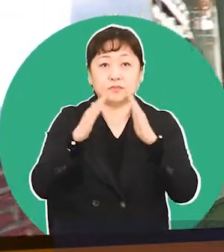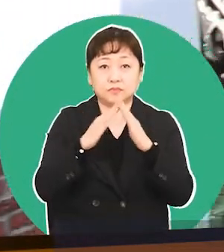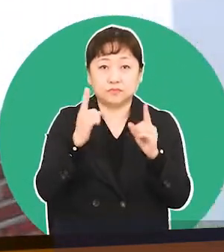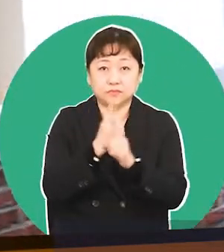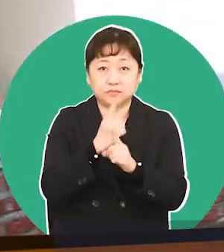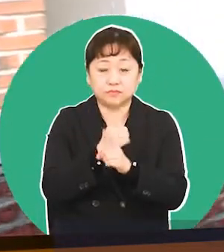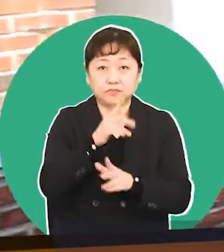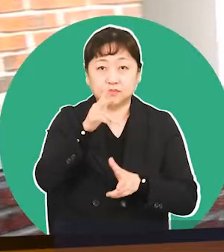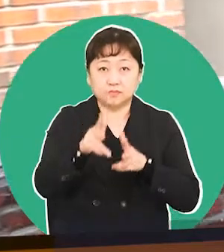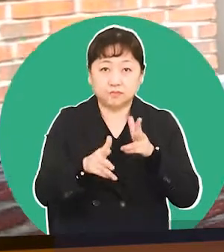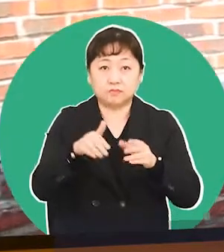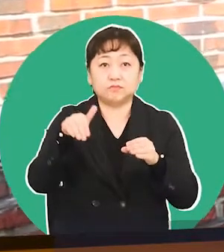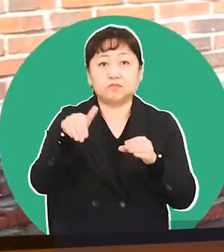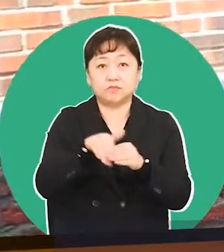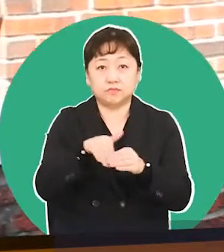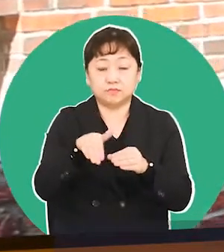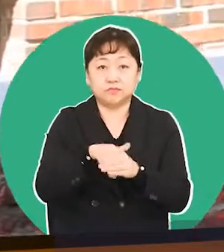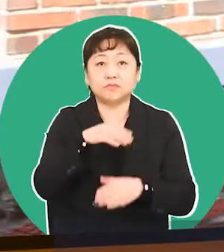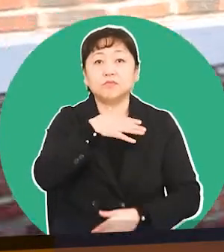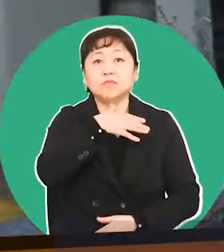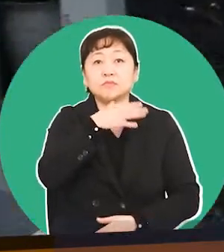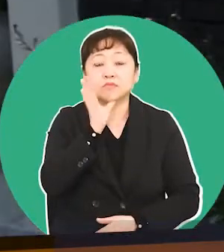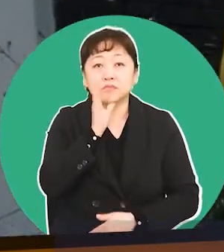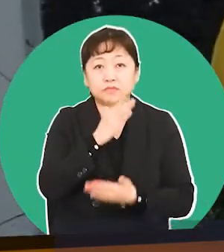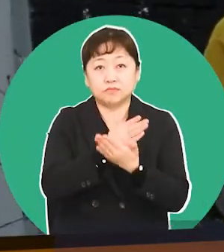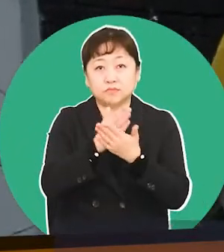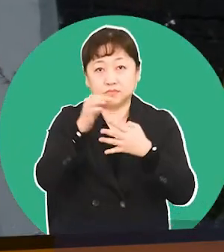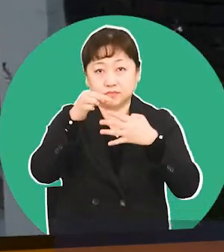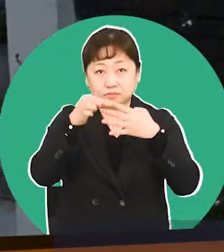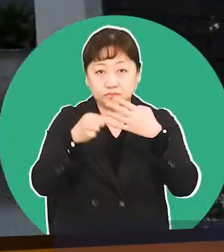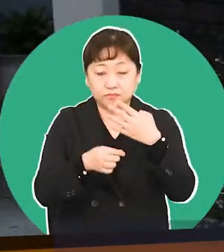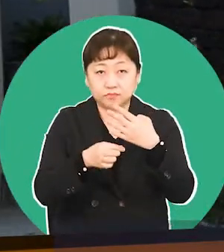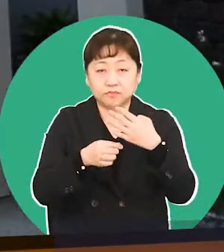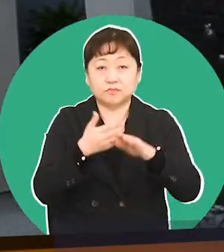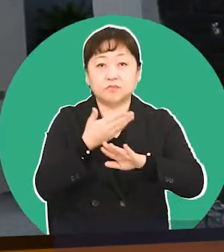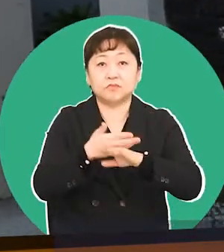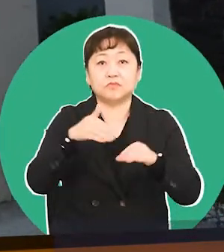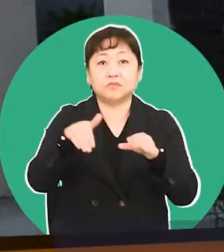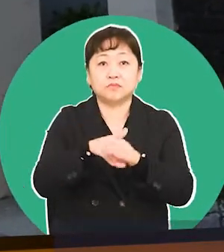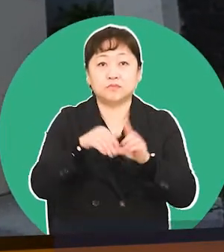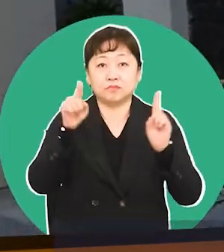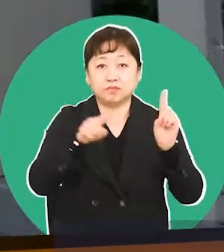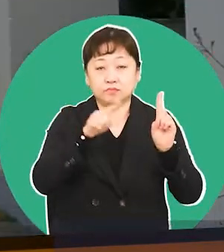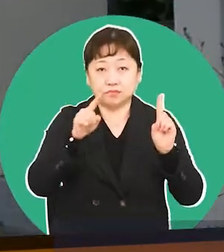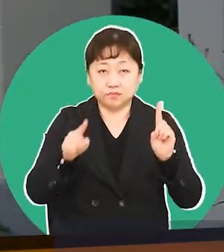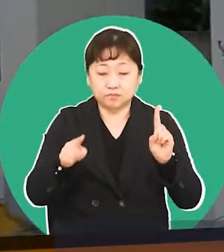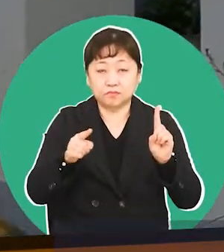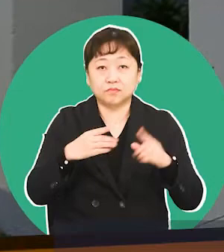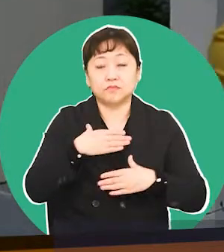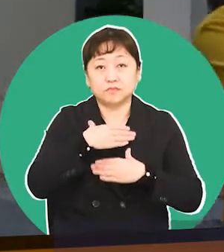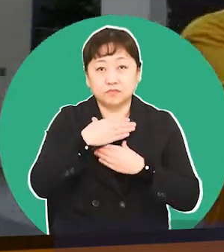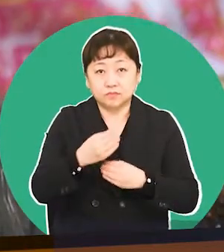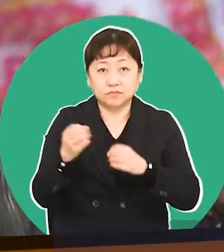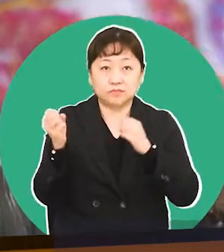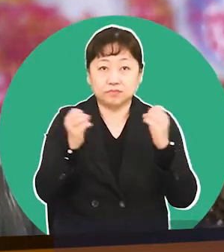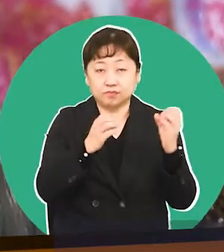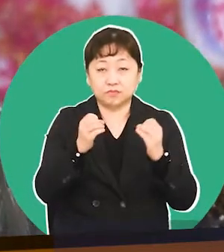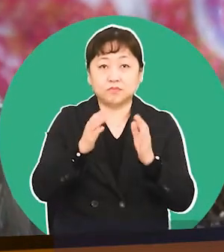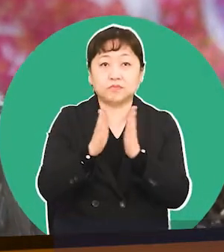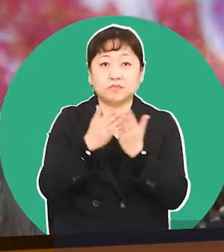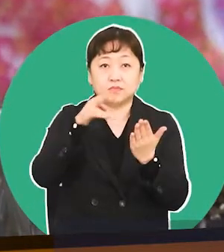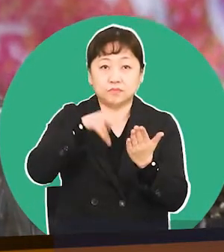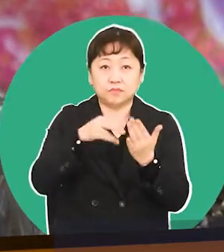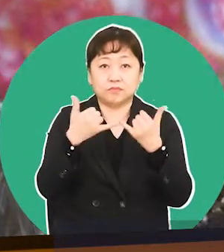주거환경개선사업 문화강좌 와 어르신 웰빙 프로그램 다문화 1인가구 대상 힐링 데이 독서